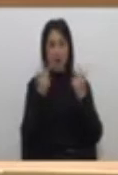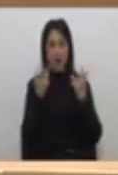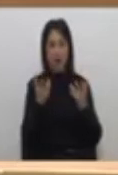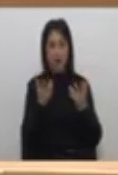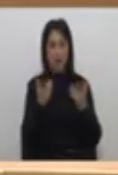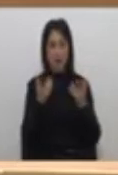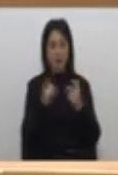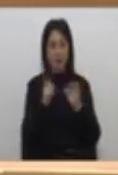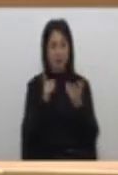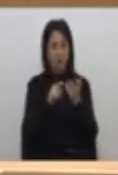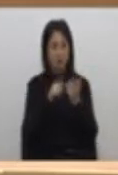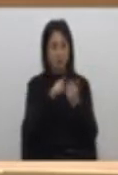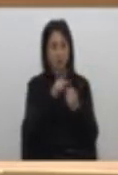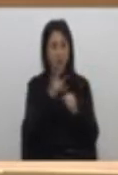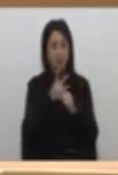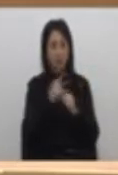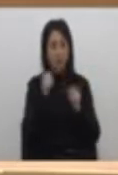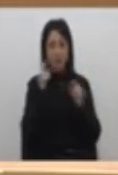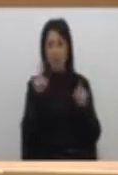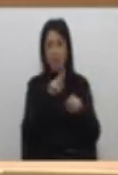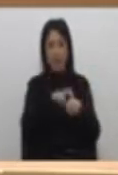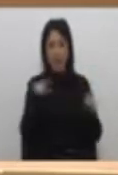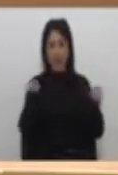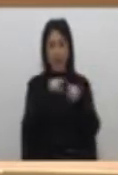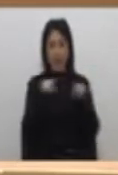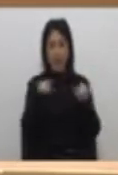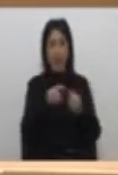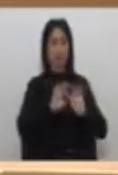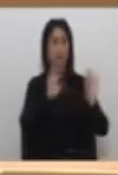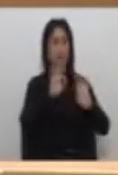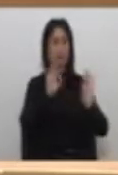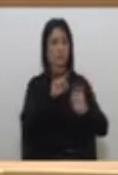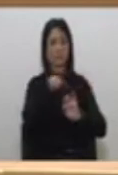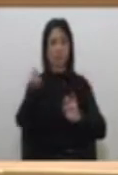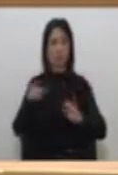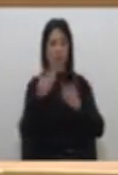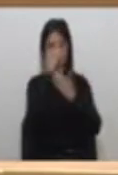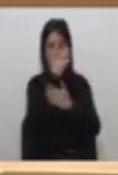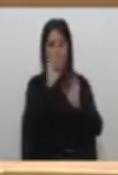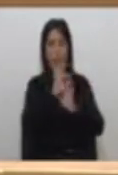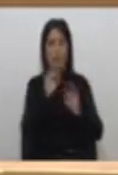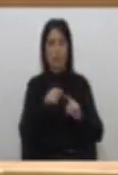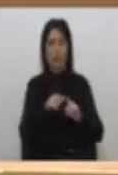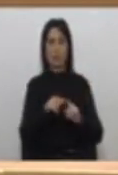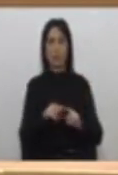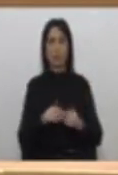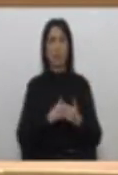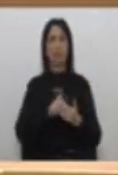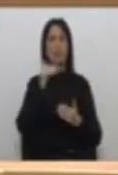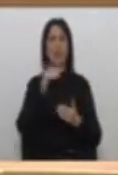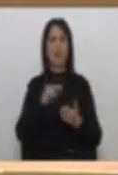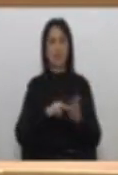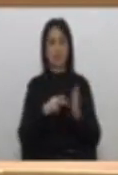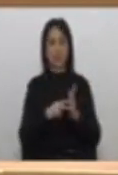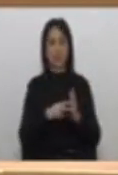თვლადი შეჯერებული პოზიცია ჩამოაყალიბონ, გააცნონ საზოგადოებას მაღალი ინტერესიდან გამომდინარე, და უზენაესი ამოცანა არის,